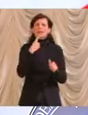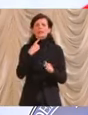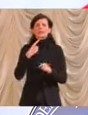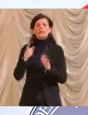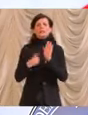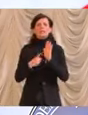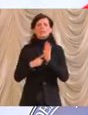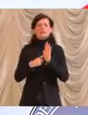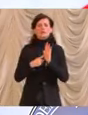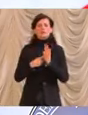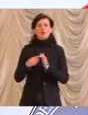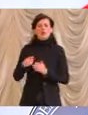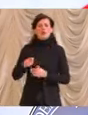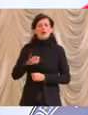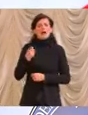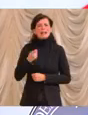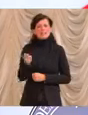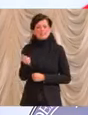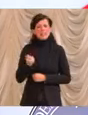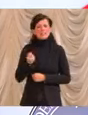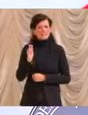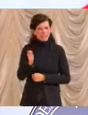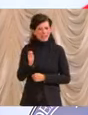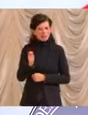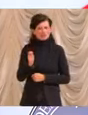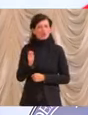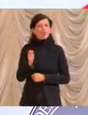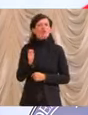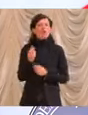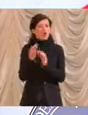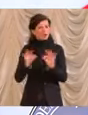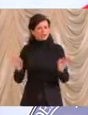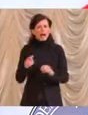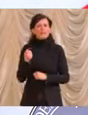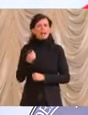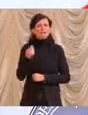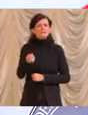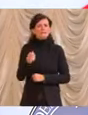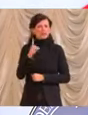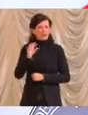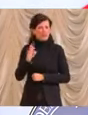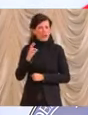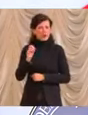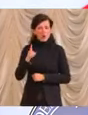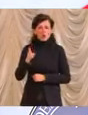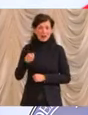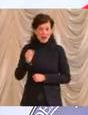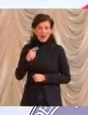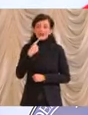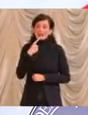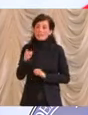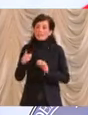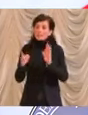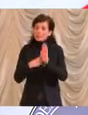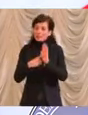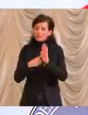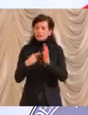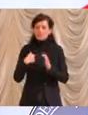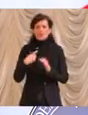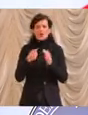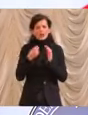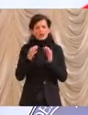ordinaria, alla cassa integrazione in deroga, a poter beneficiare ovviamente delle somme cui hanno diritto nel più breve